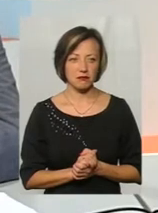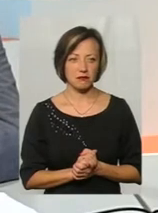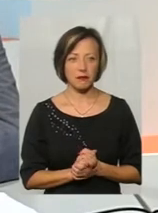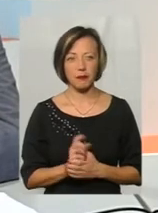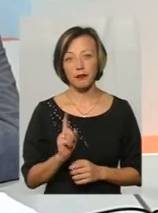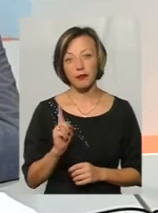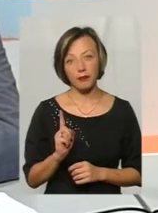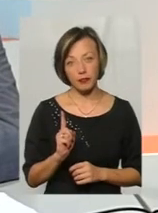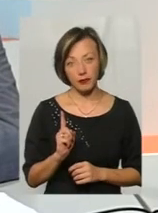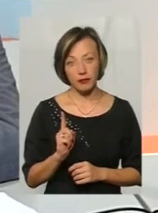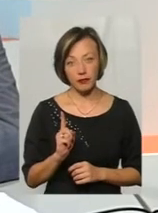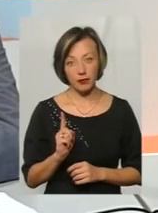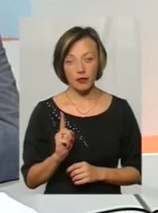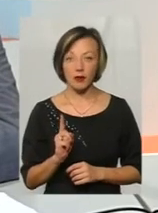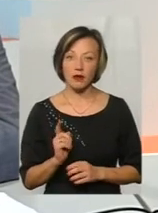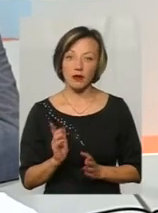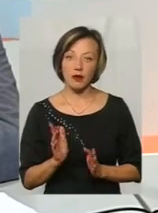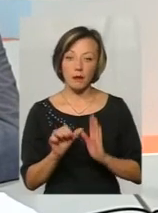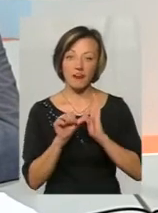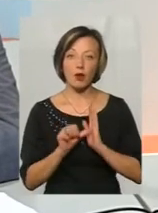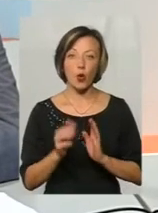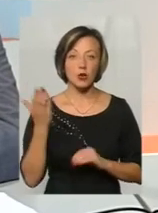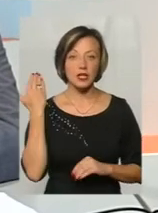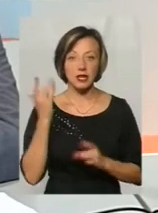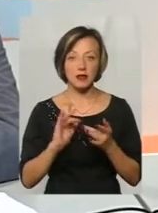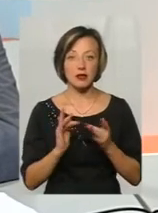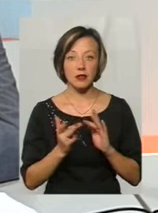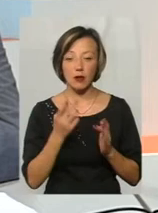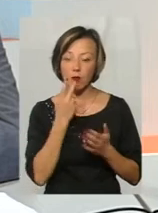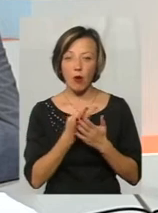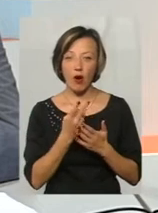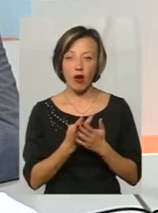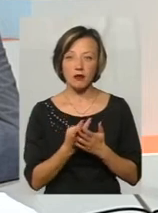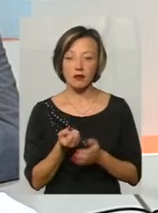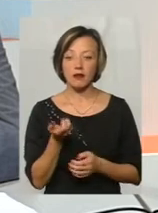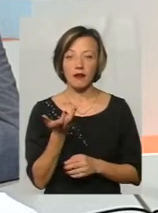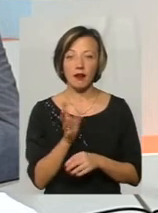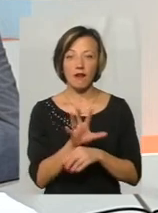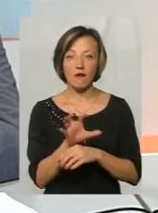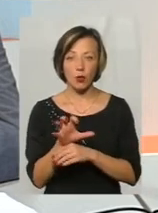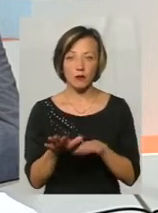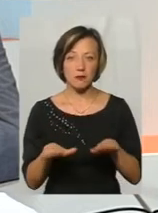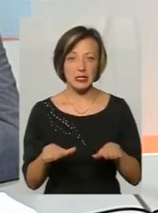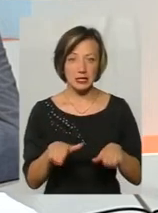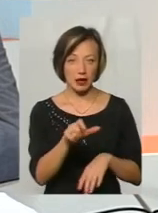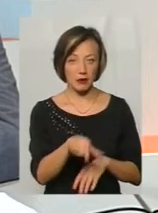Хоча десь буквально півроку назад в соцсетях показували там пару фотографій